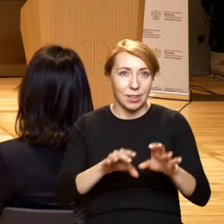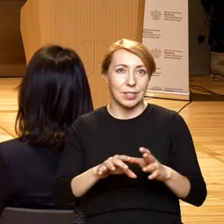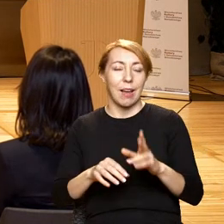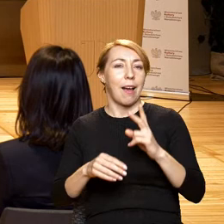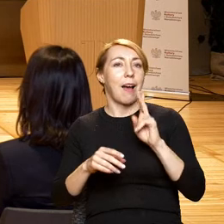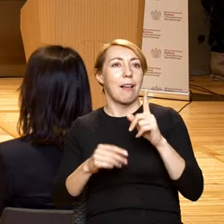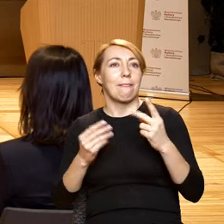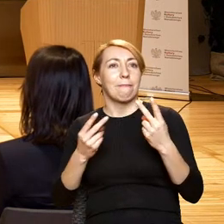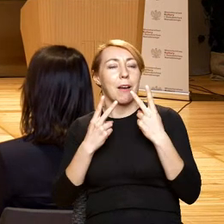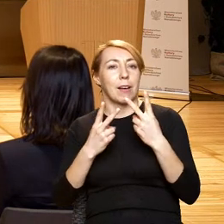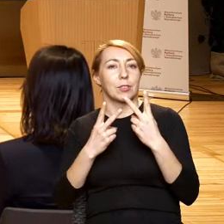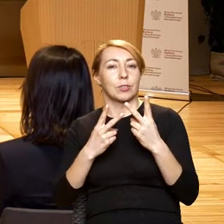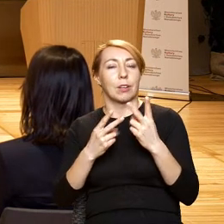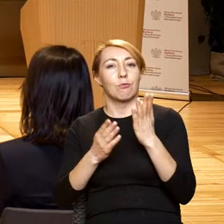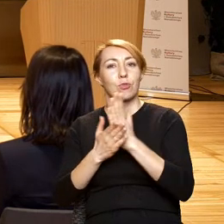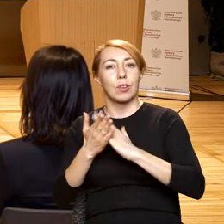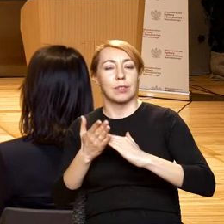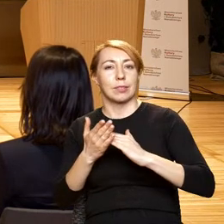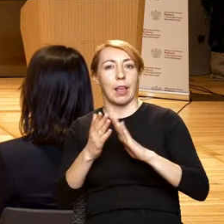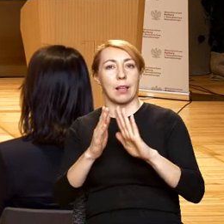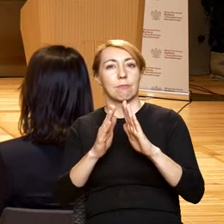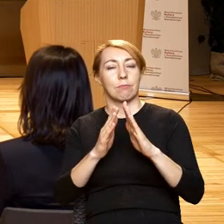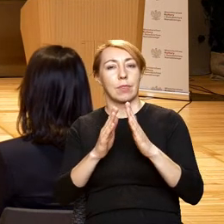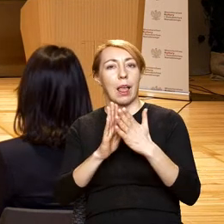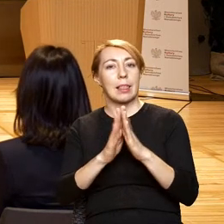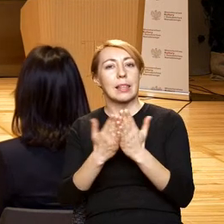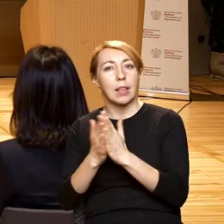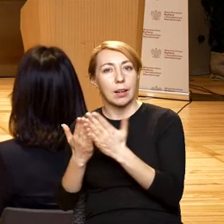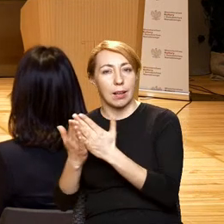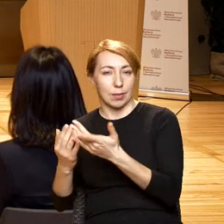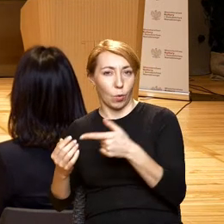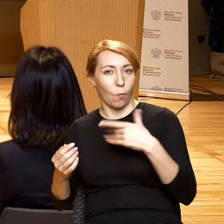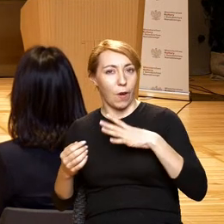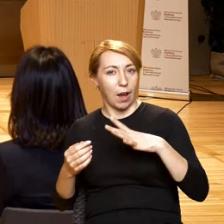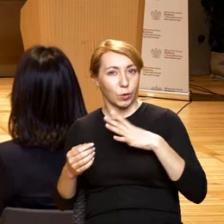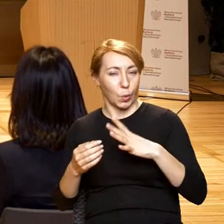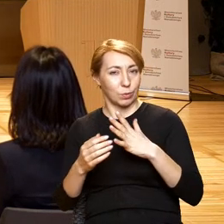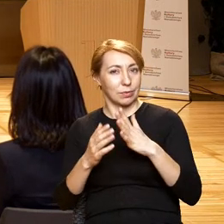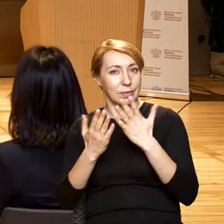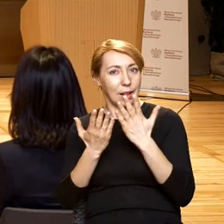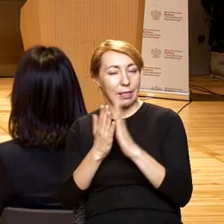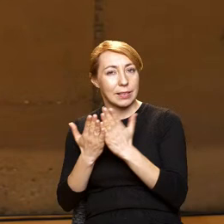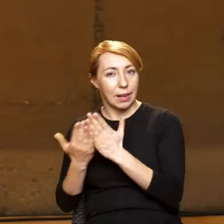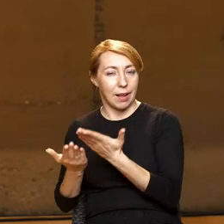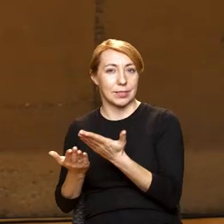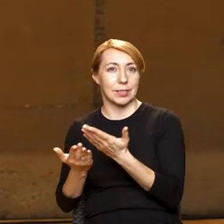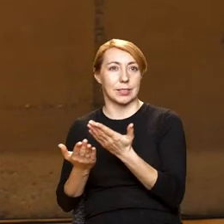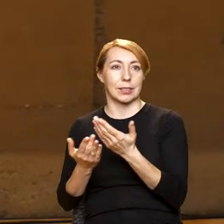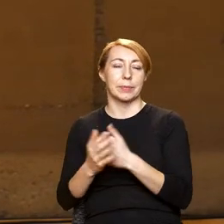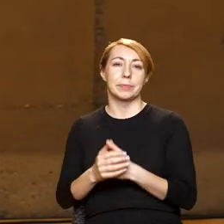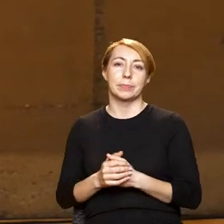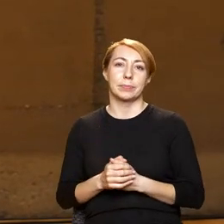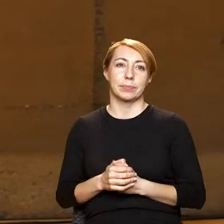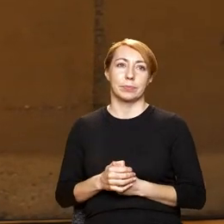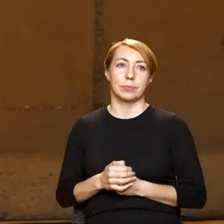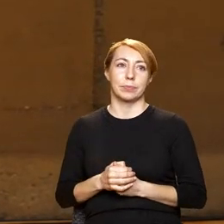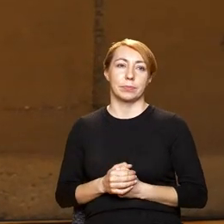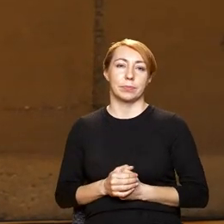jest ten aspekt literacki, ta wartość, jaka właśnie idzie z tego dziennika.